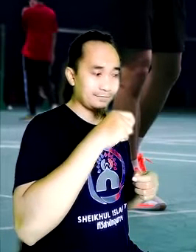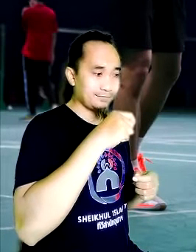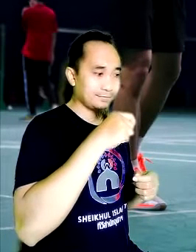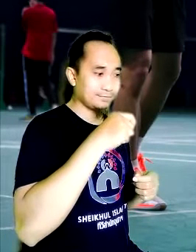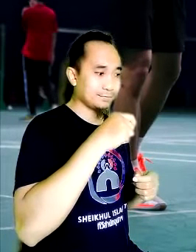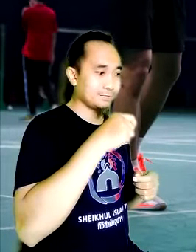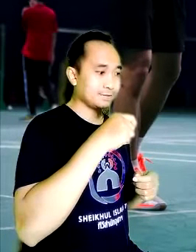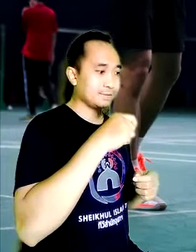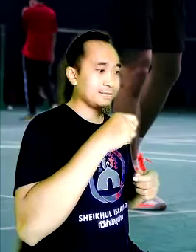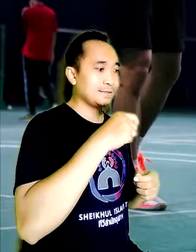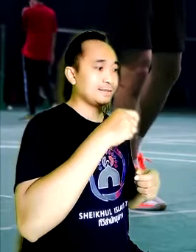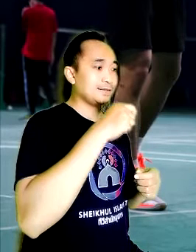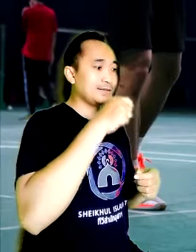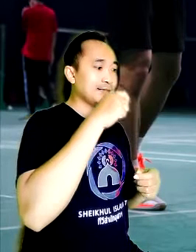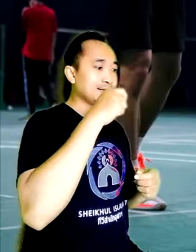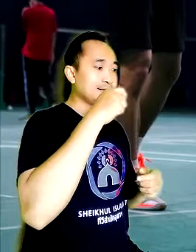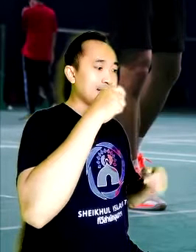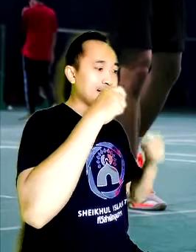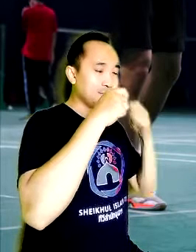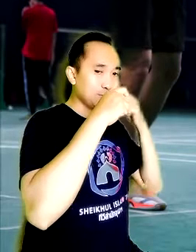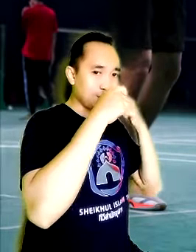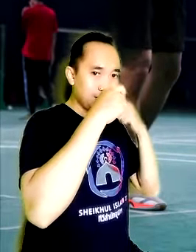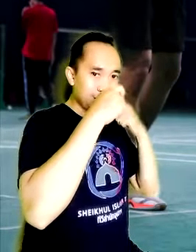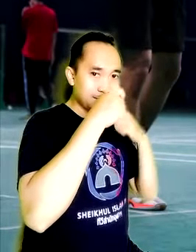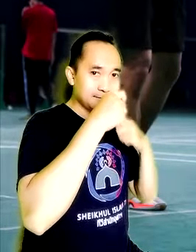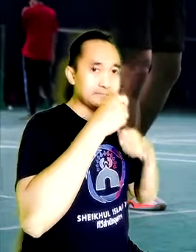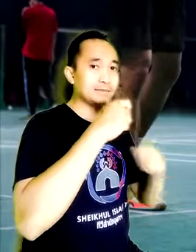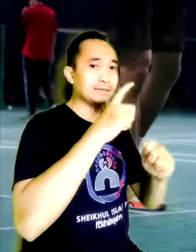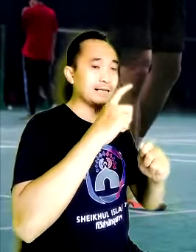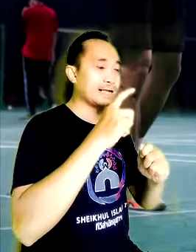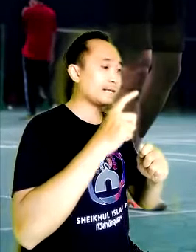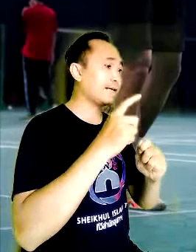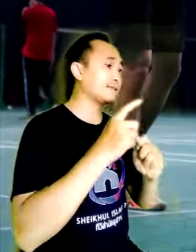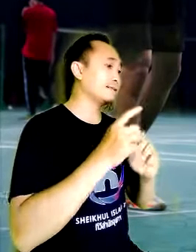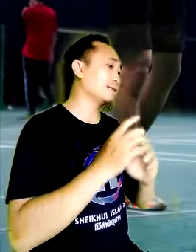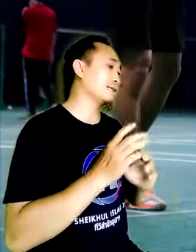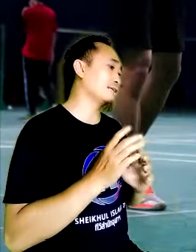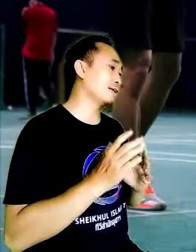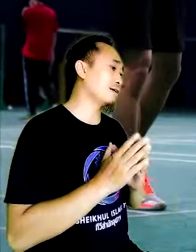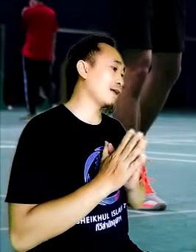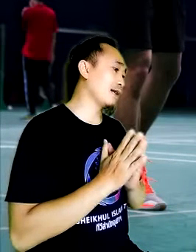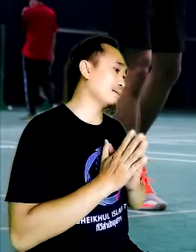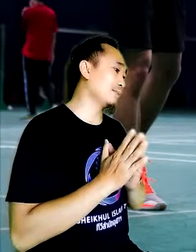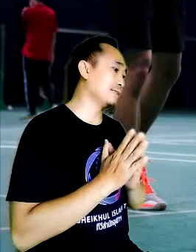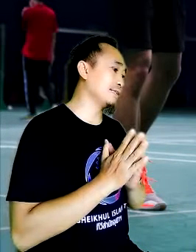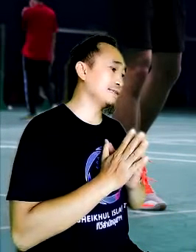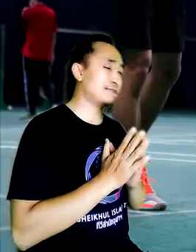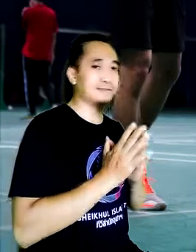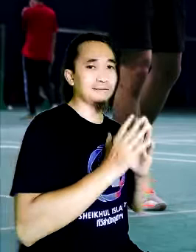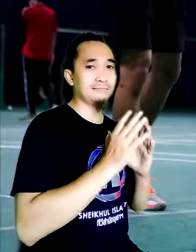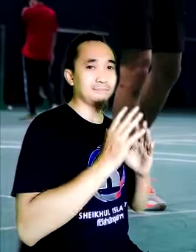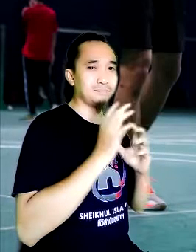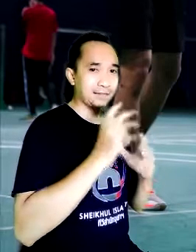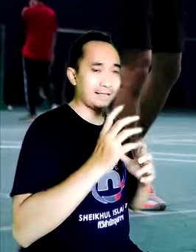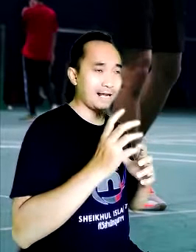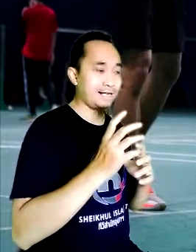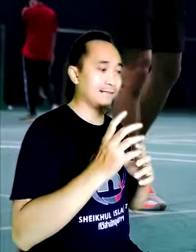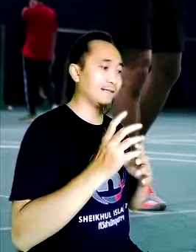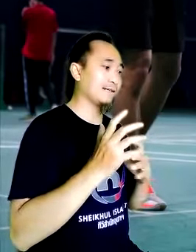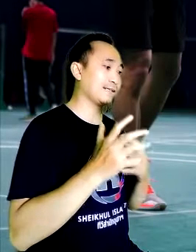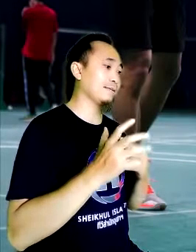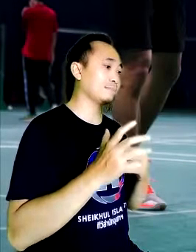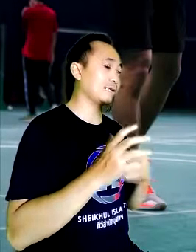dipegang. Dan setelah dipukul dengan raket, kok menjadi